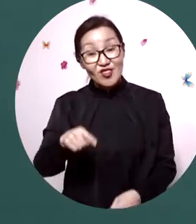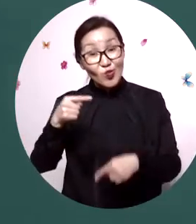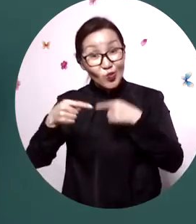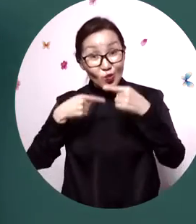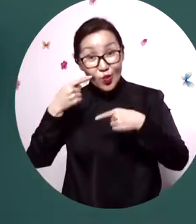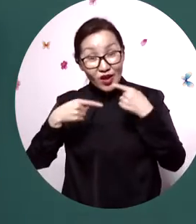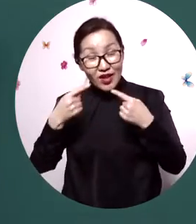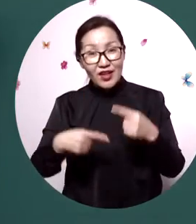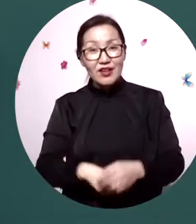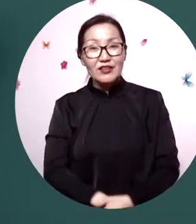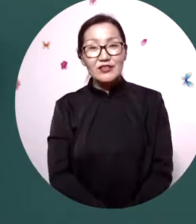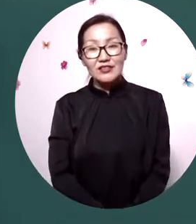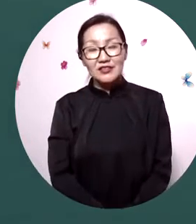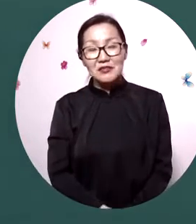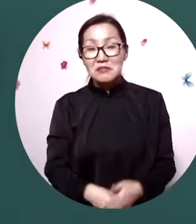тухай